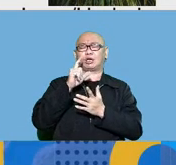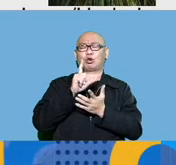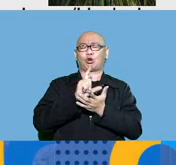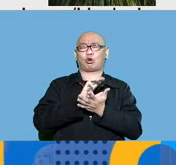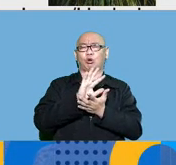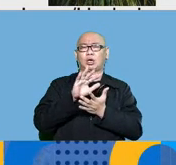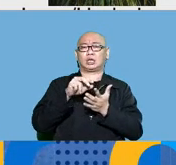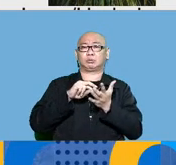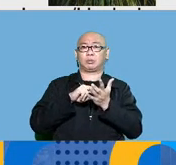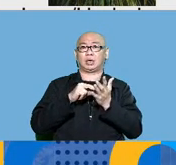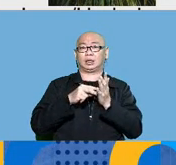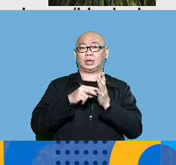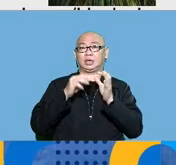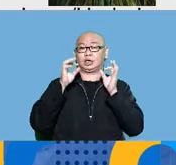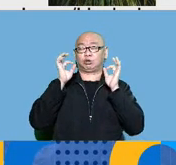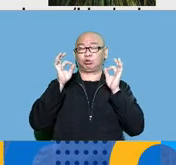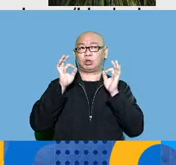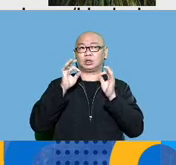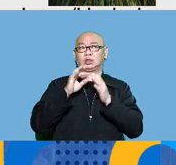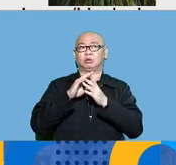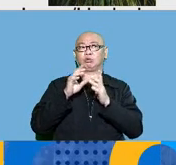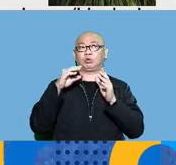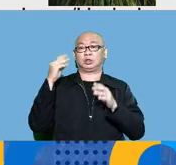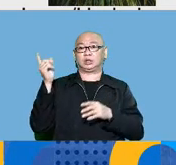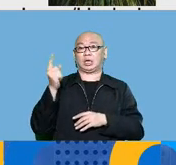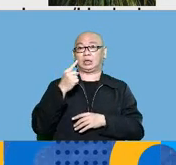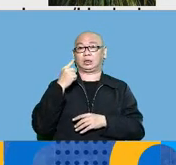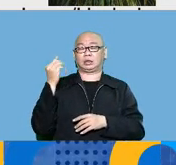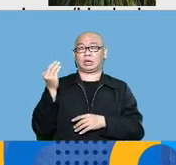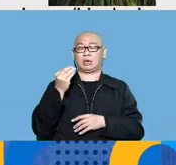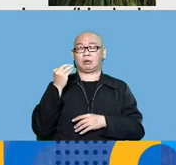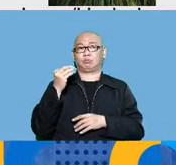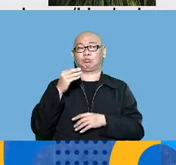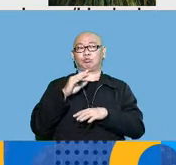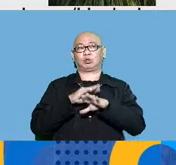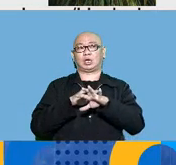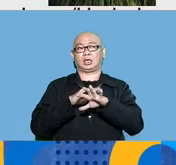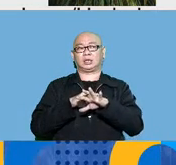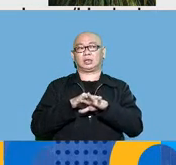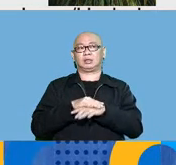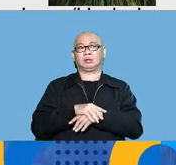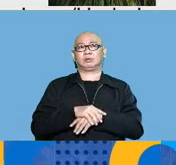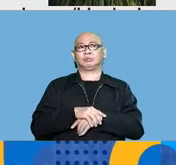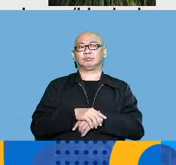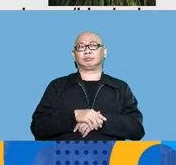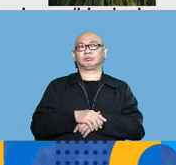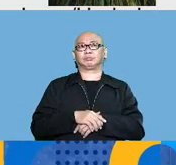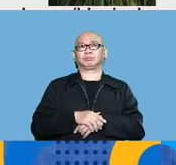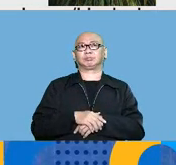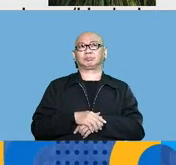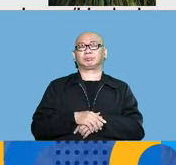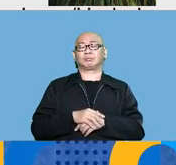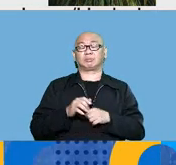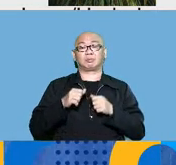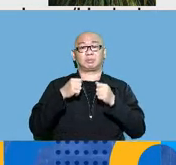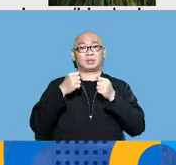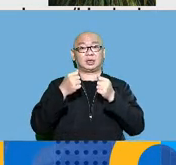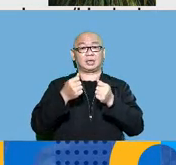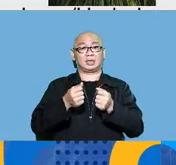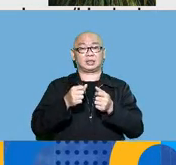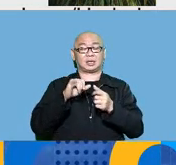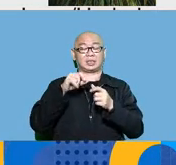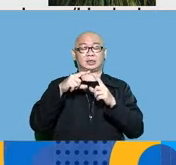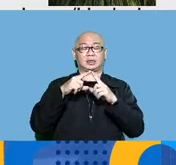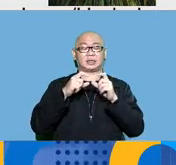sebagai edukasi ekowisata budaya, kemudian sebagai konservasi situ in situ, dan memberikan jasa lingkungan